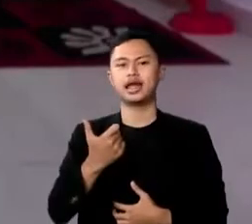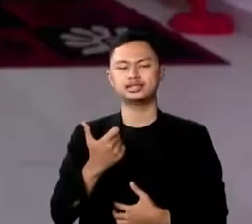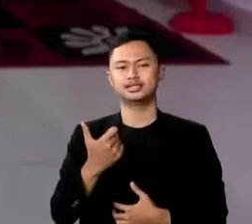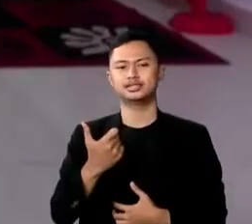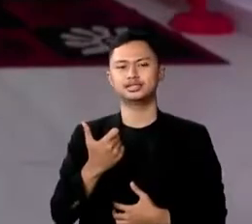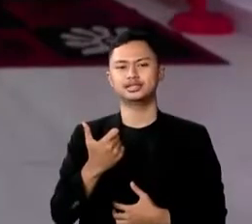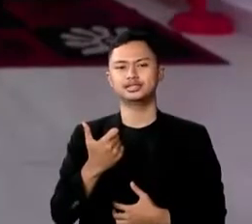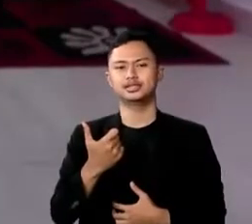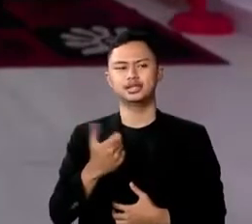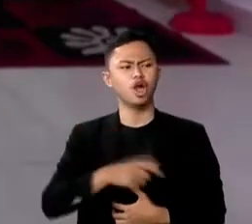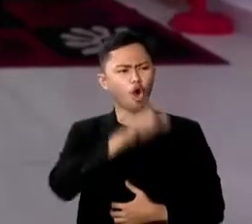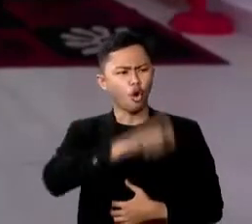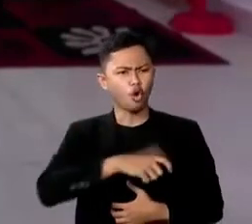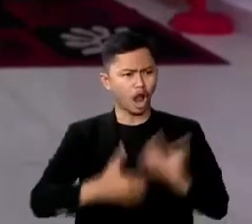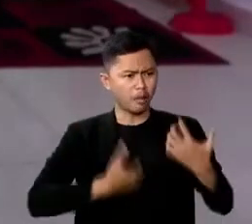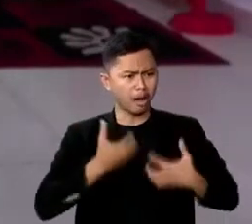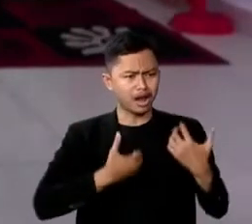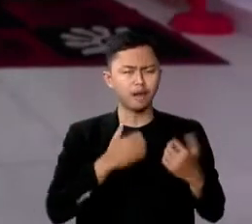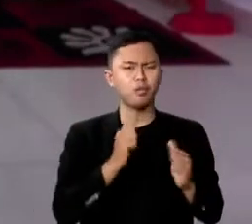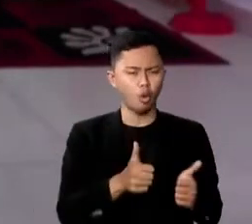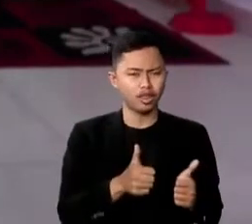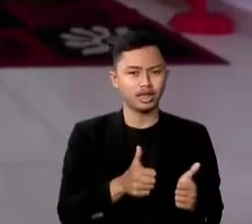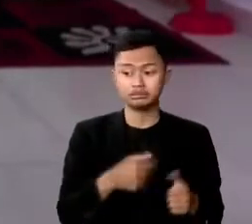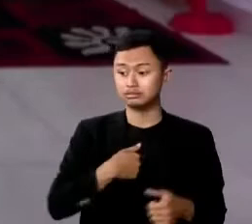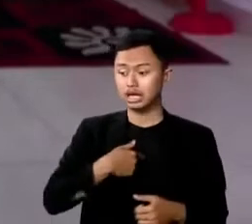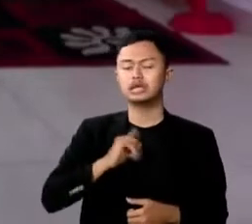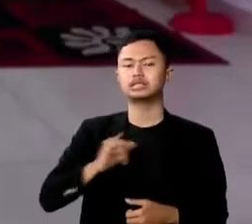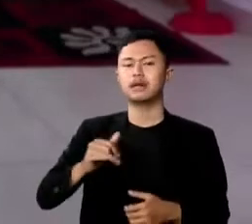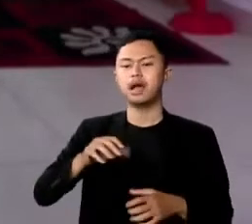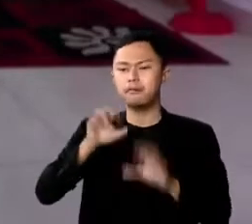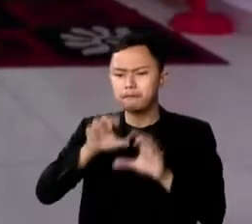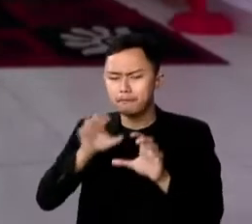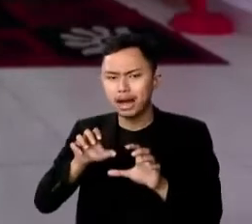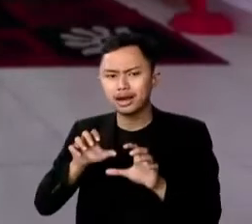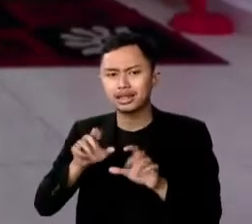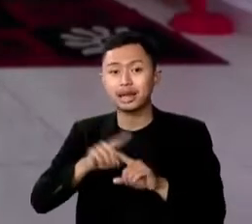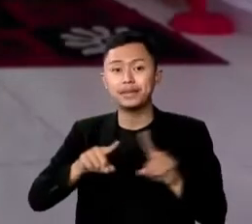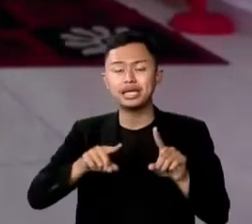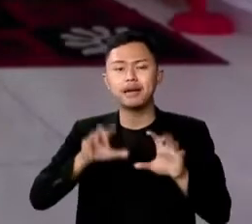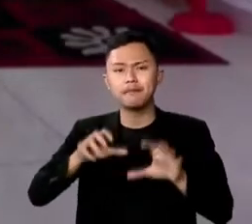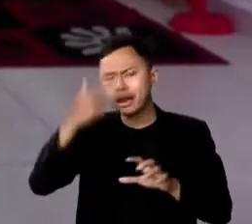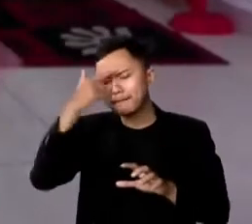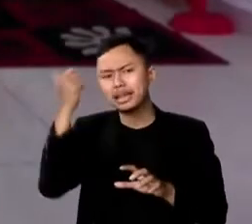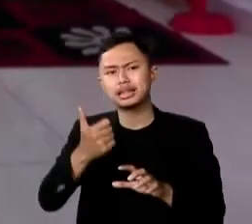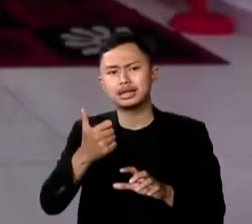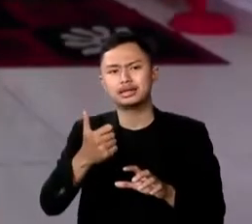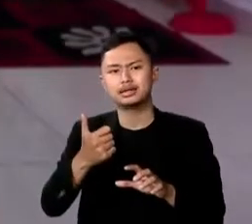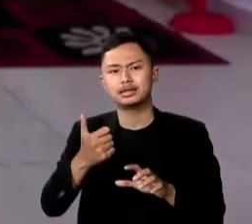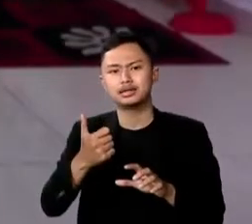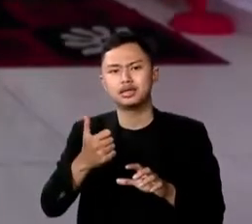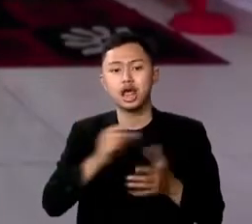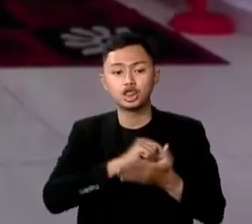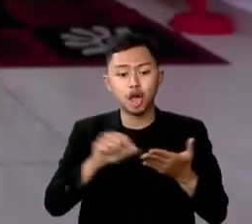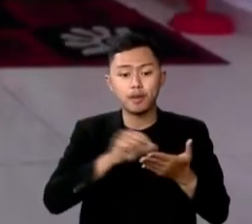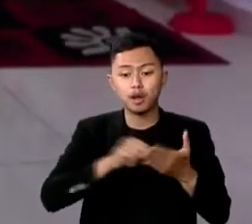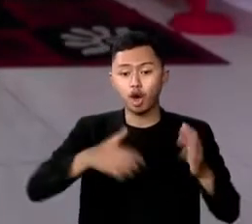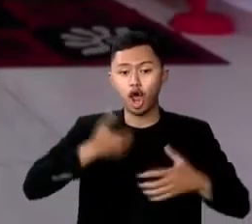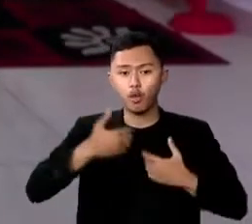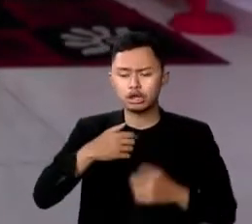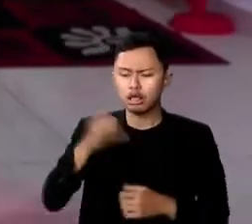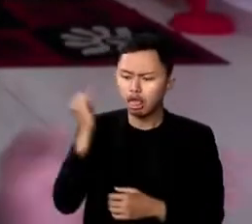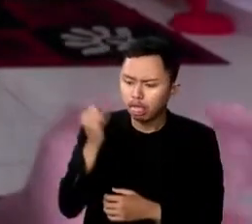orang tua boleh marah kok jangan bilang saya juga pernah marah tapi marah yang cerdas tidak mengutip segala koleksi kebun binatang